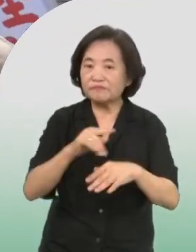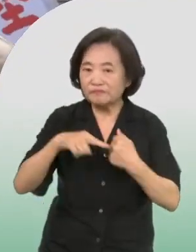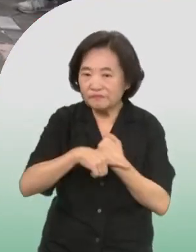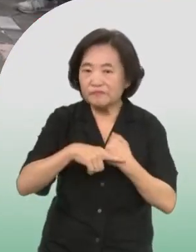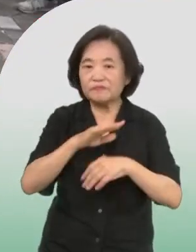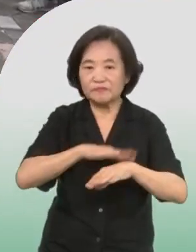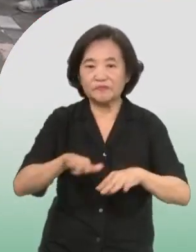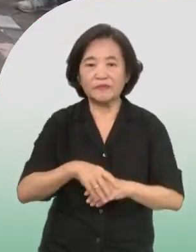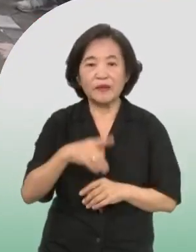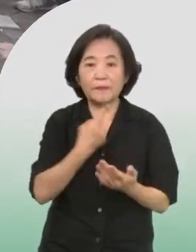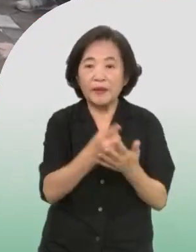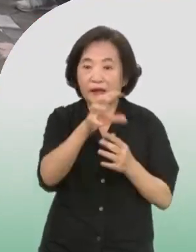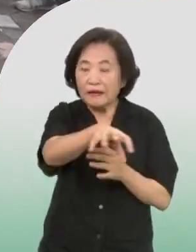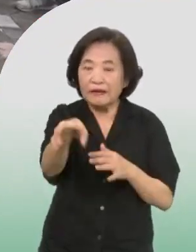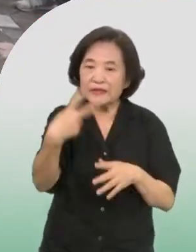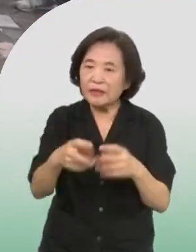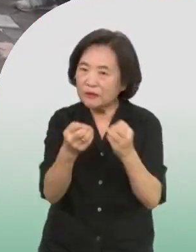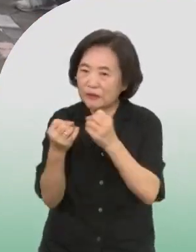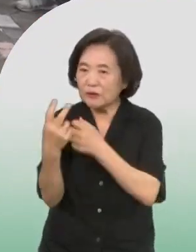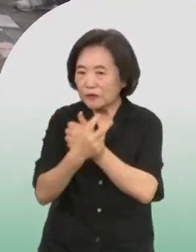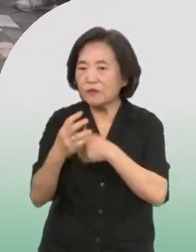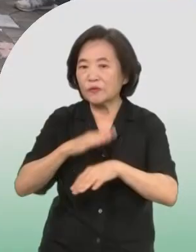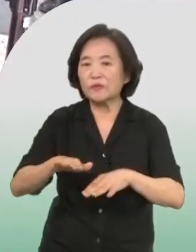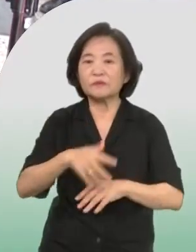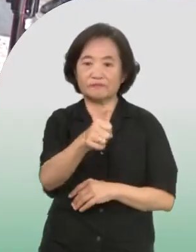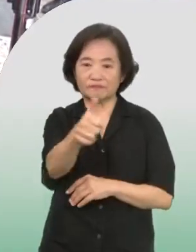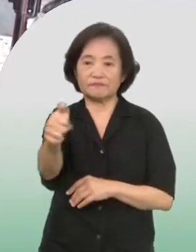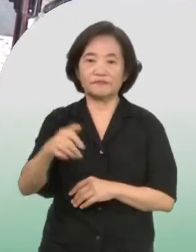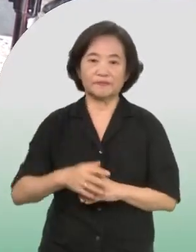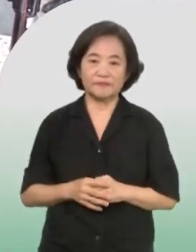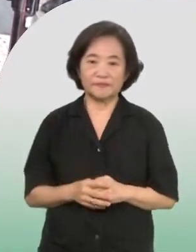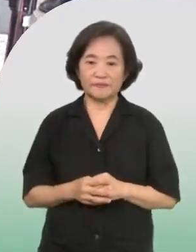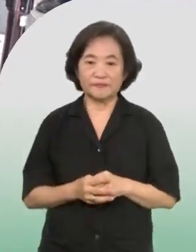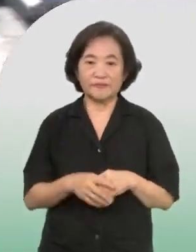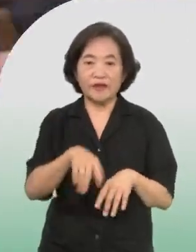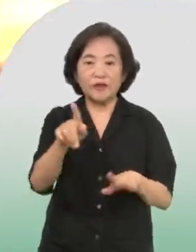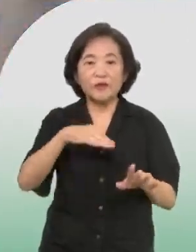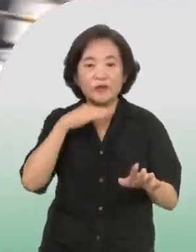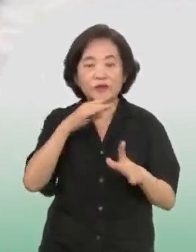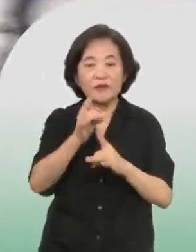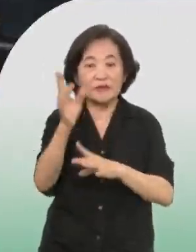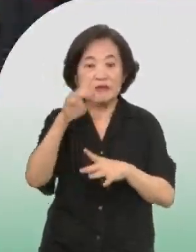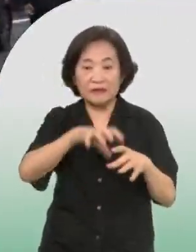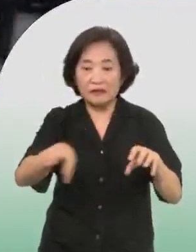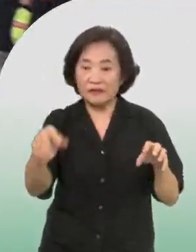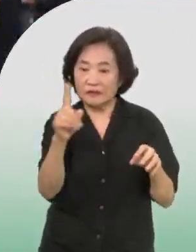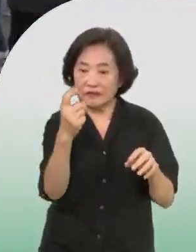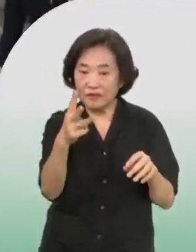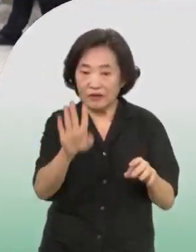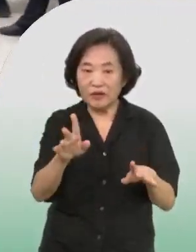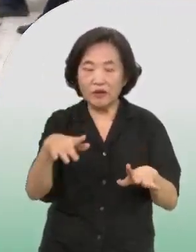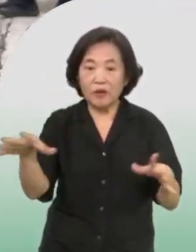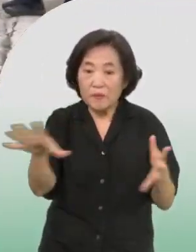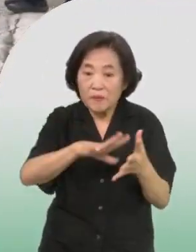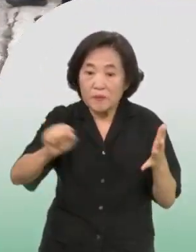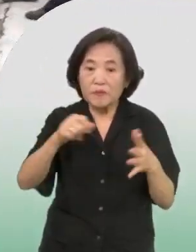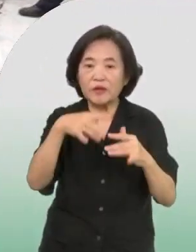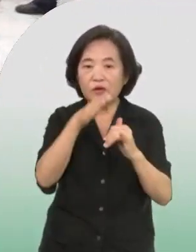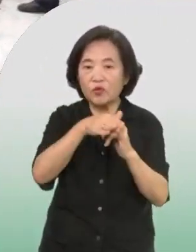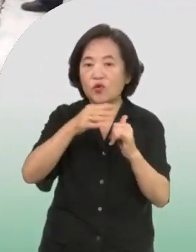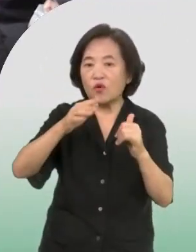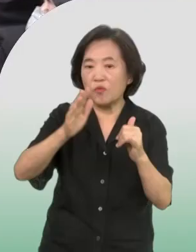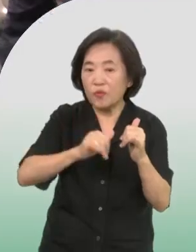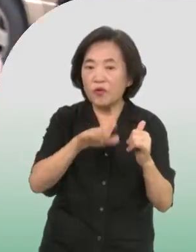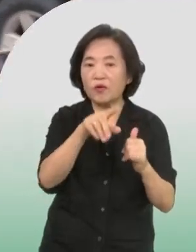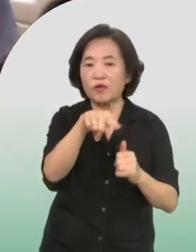来就每个地方来做一些检讨。谢谢。 判定了下新竹县是三个乡镇市，总共154位公墓